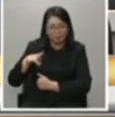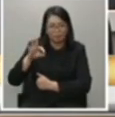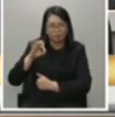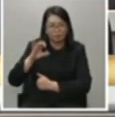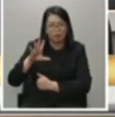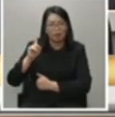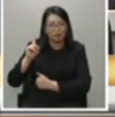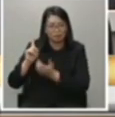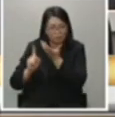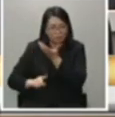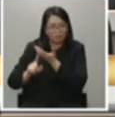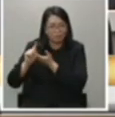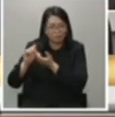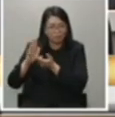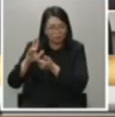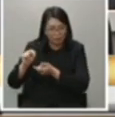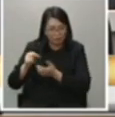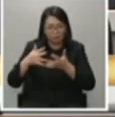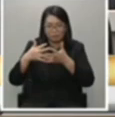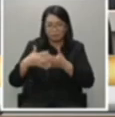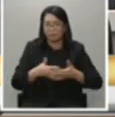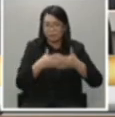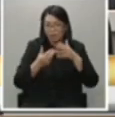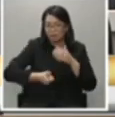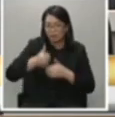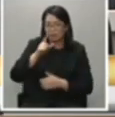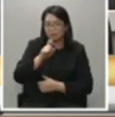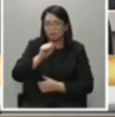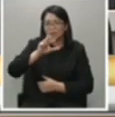157,195 ตันสหรัฐได้จำนวน